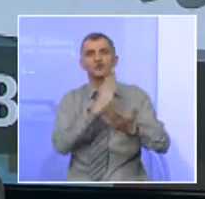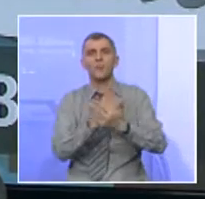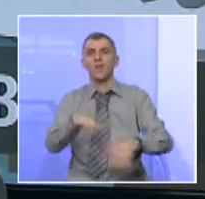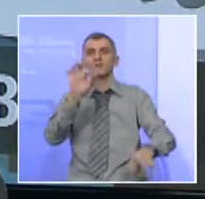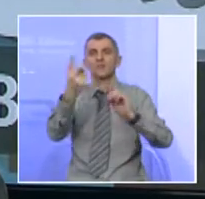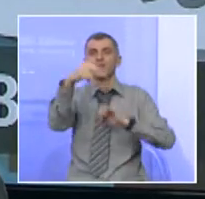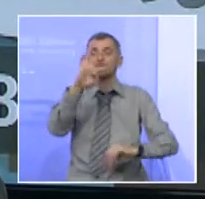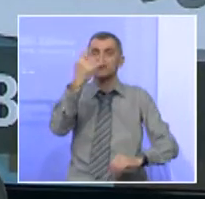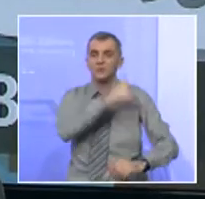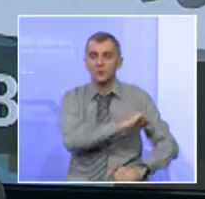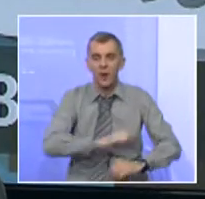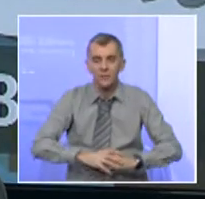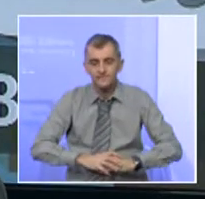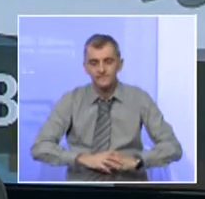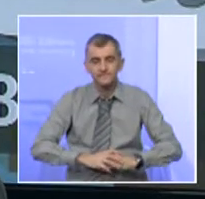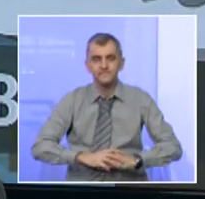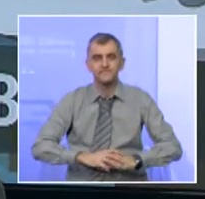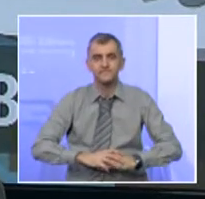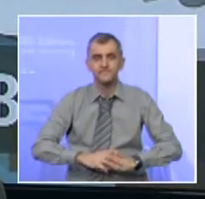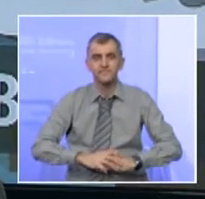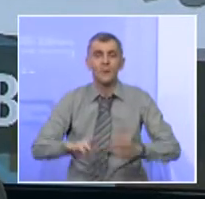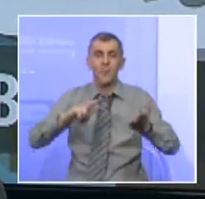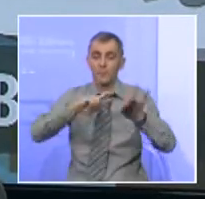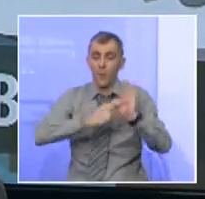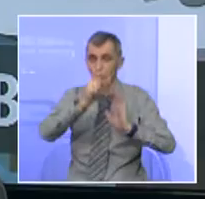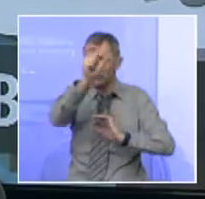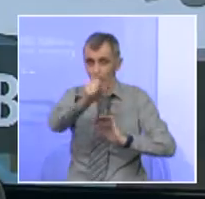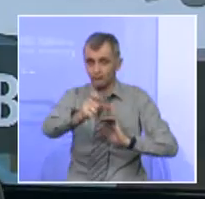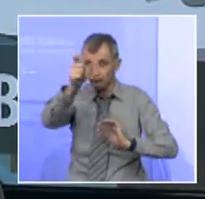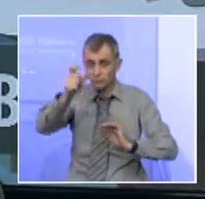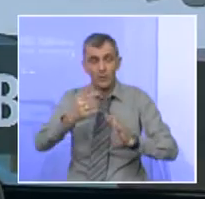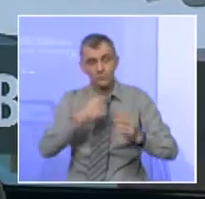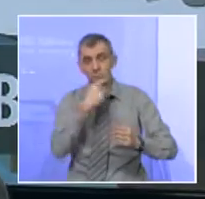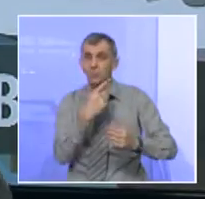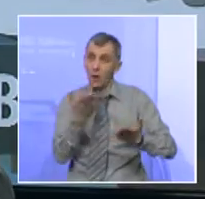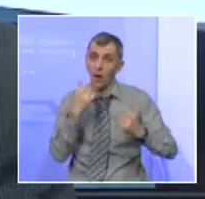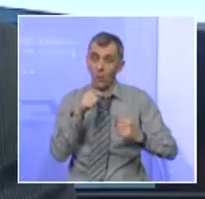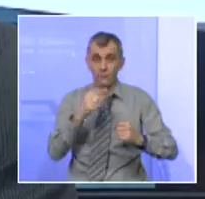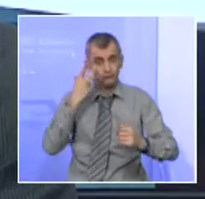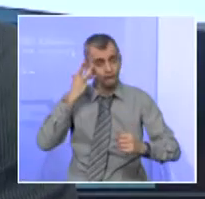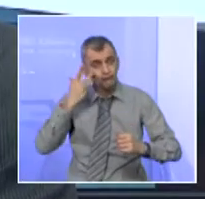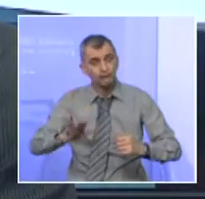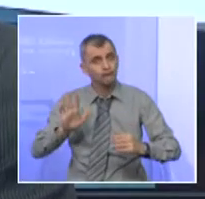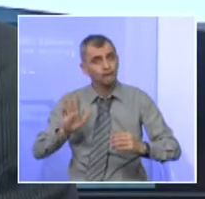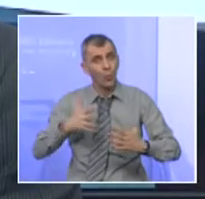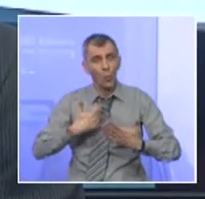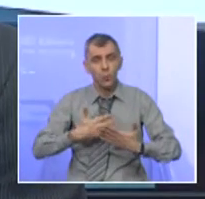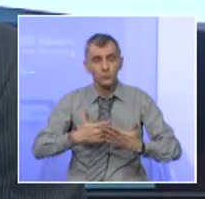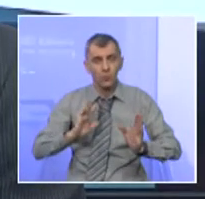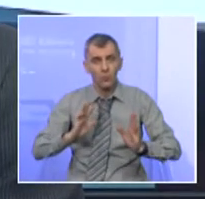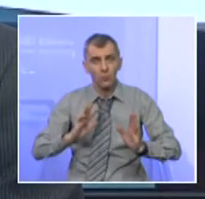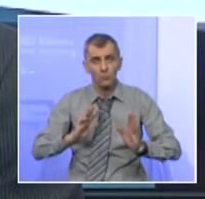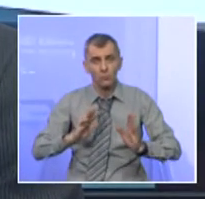2014. godine. Političari, pogotovo... Ali su ovo vrlo žestoke ocjene i vrlo